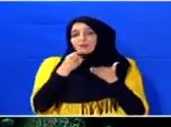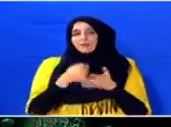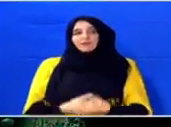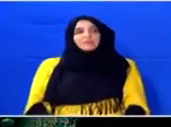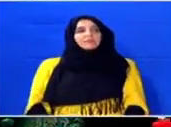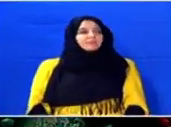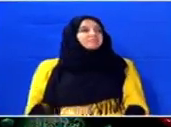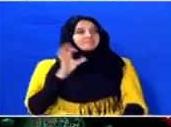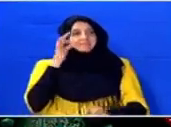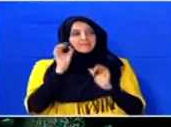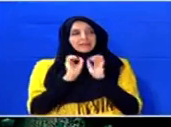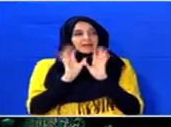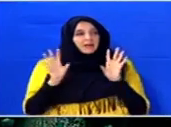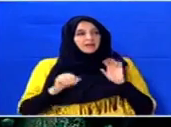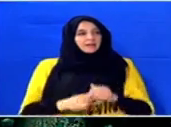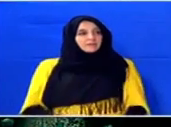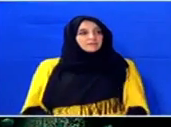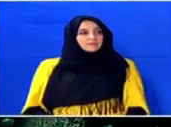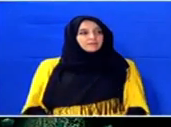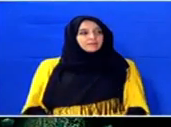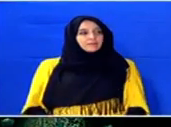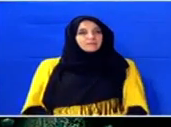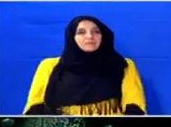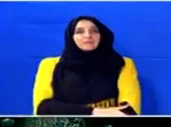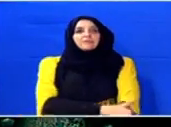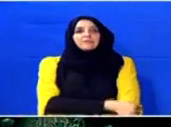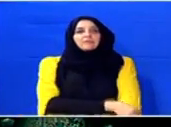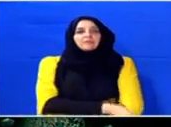طيب واضح واضح ام ياسر